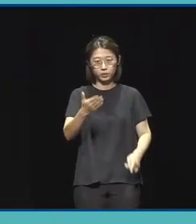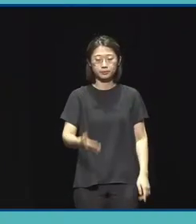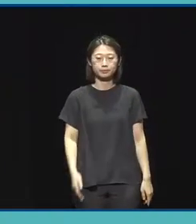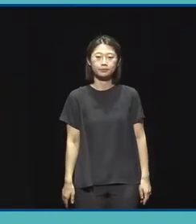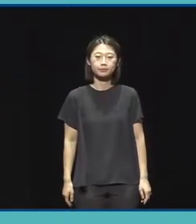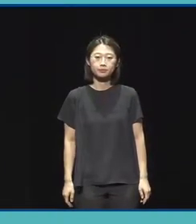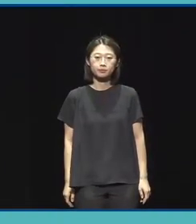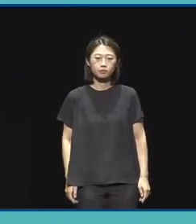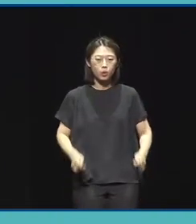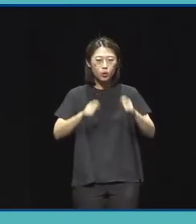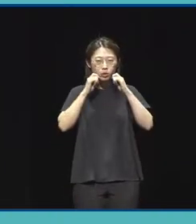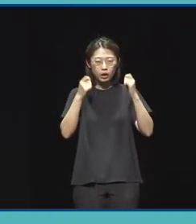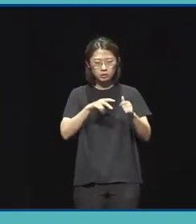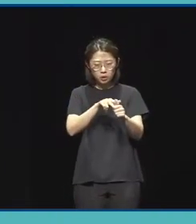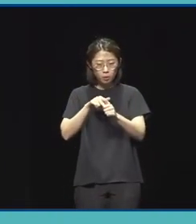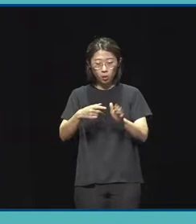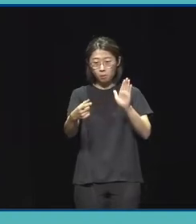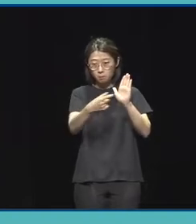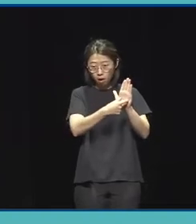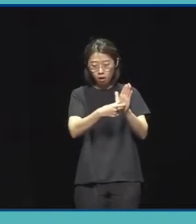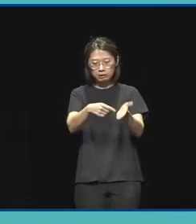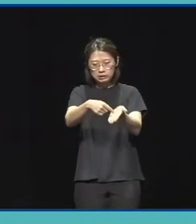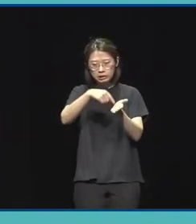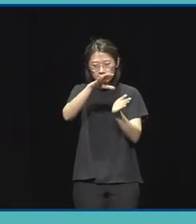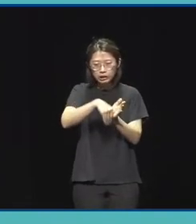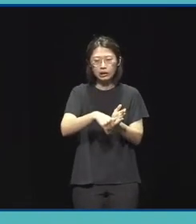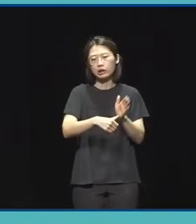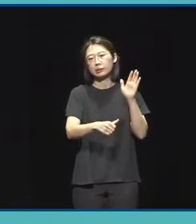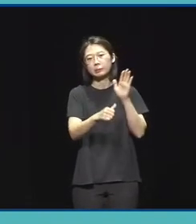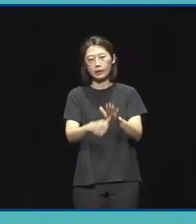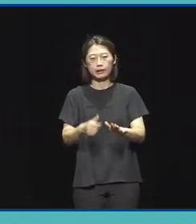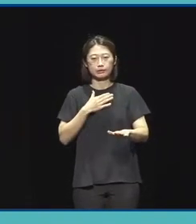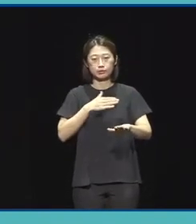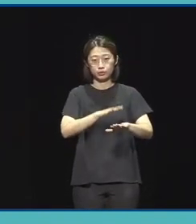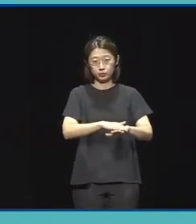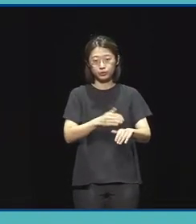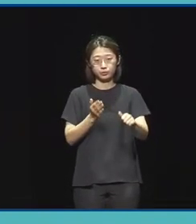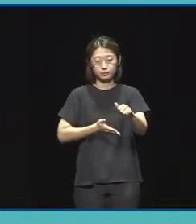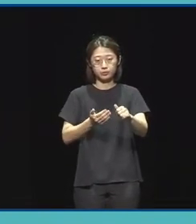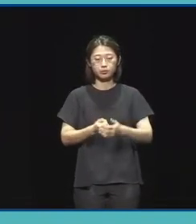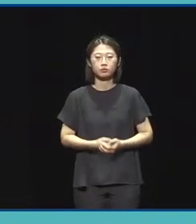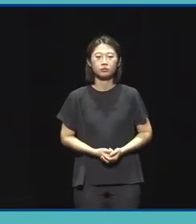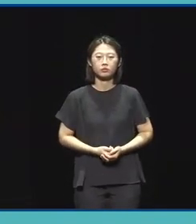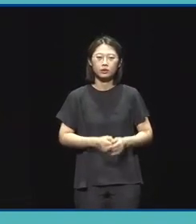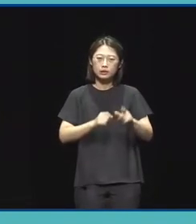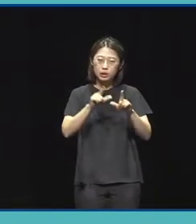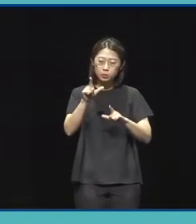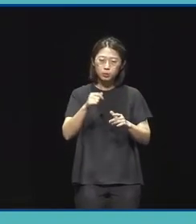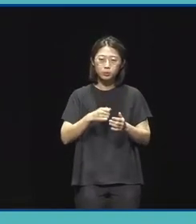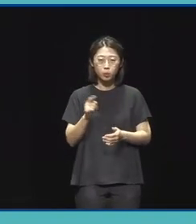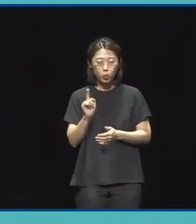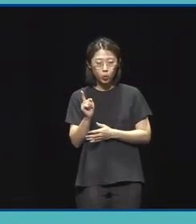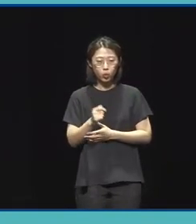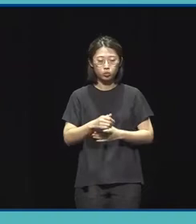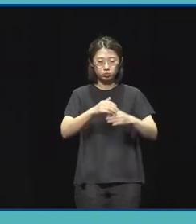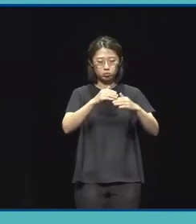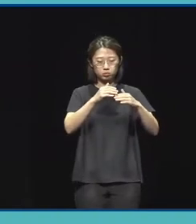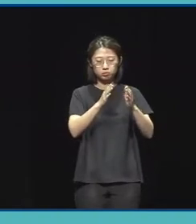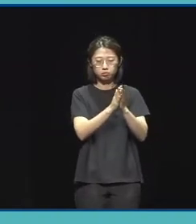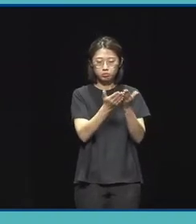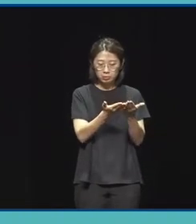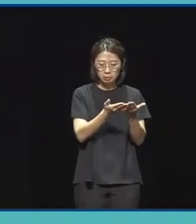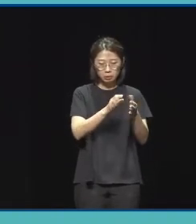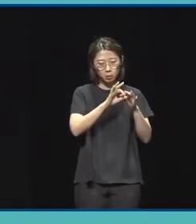당연히 개인정보가 담긴 내용들을 작성하셔서 신청을 하시겠지만 대본과 희곡과 그리고